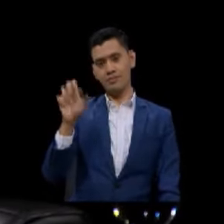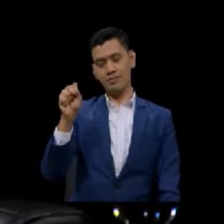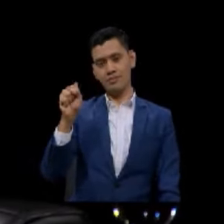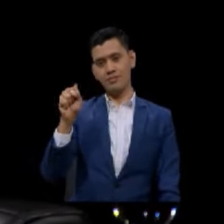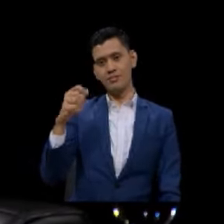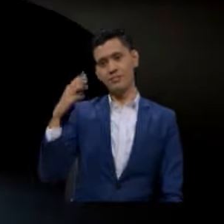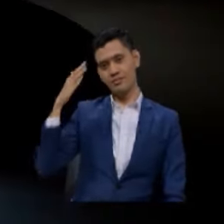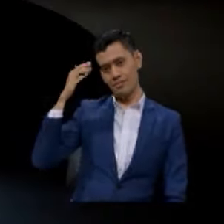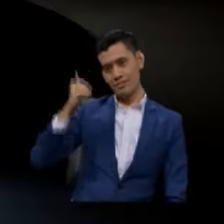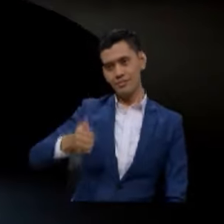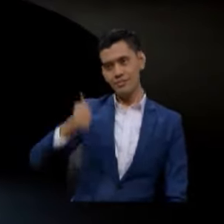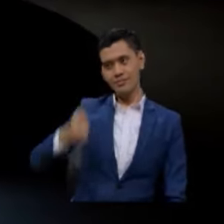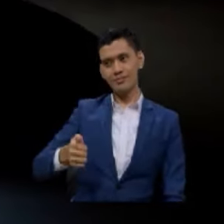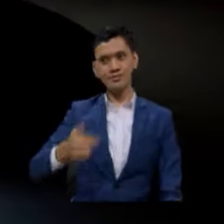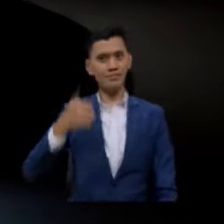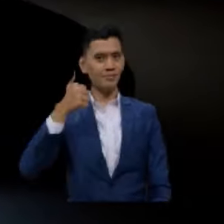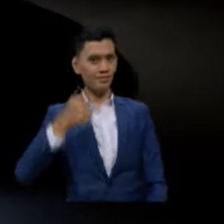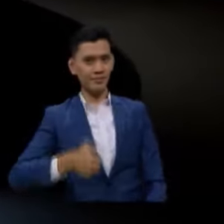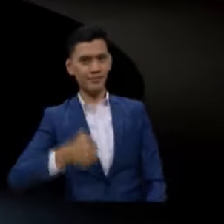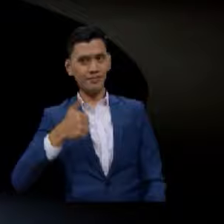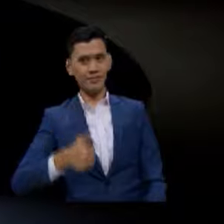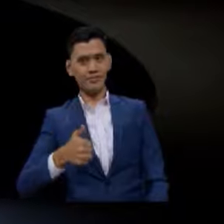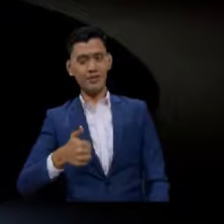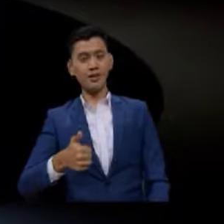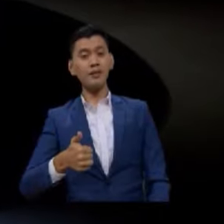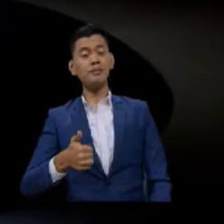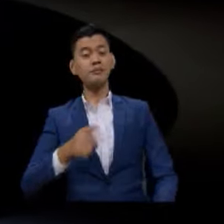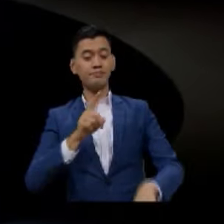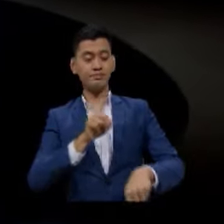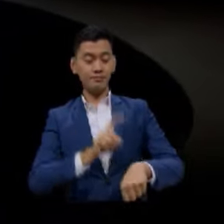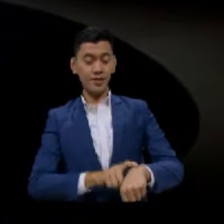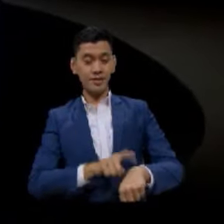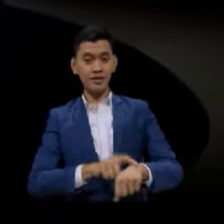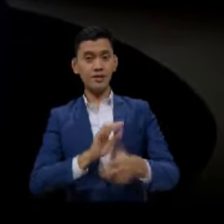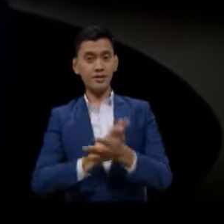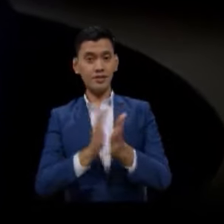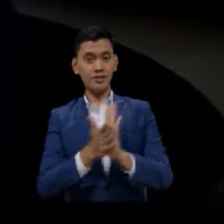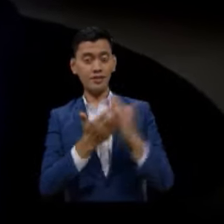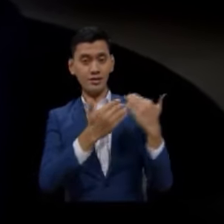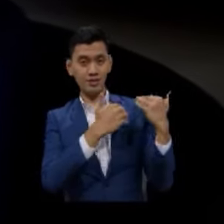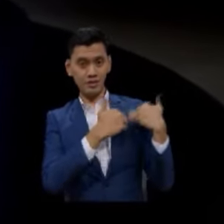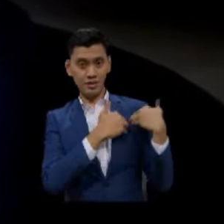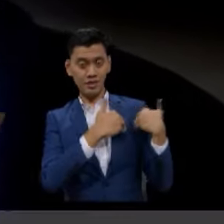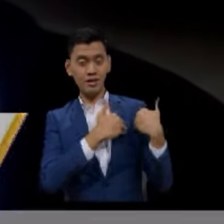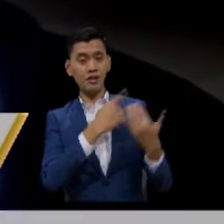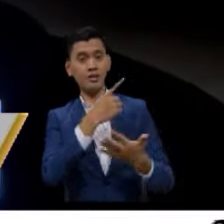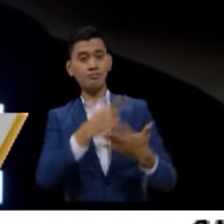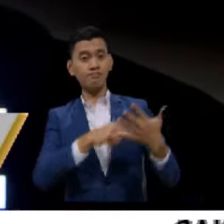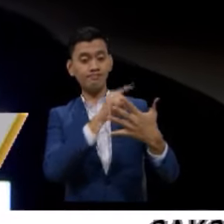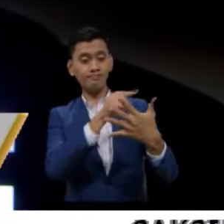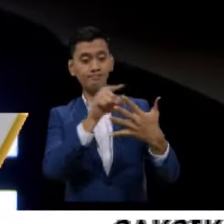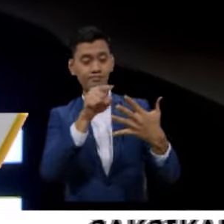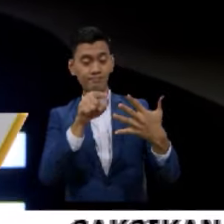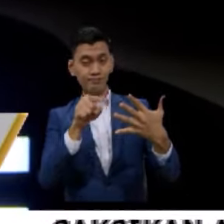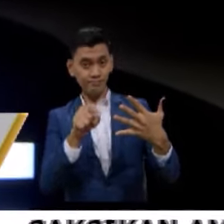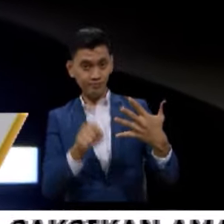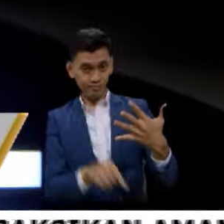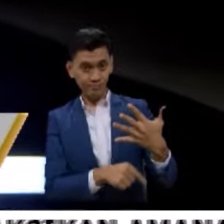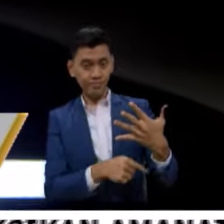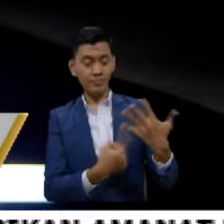Waalaikumsalam ambil cowok sewaktu-waktu membalas tanggung jawab ini agenda yang dibawa oleh Yama bromat